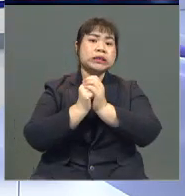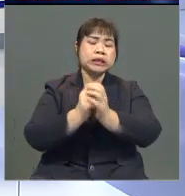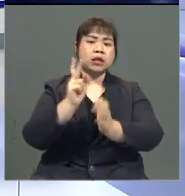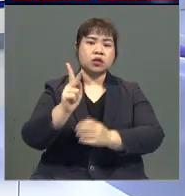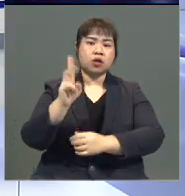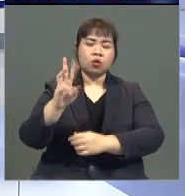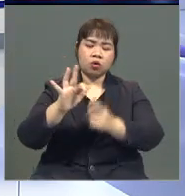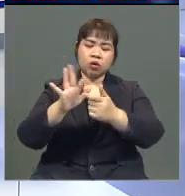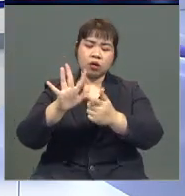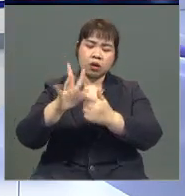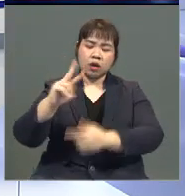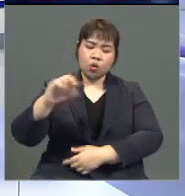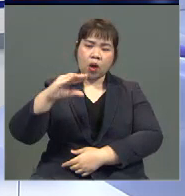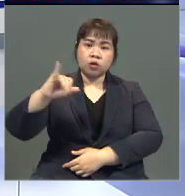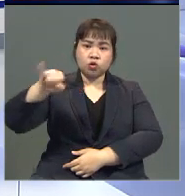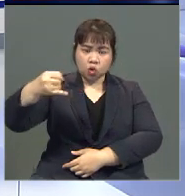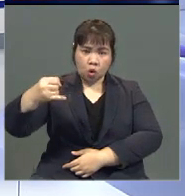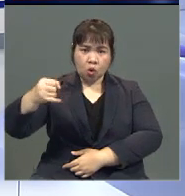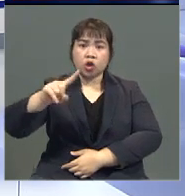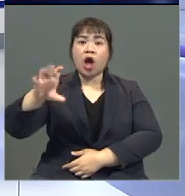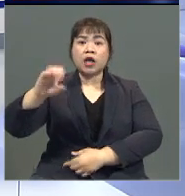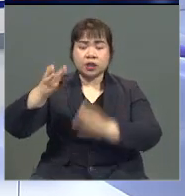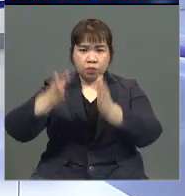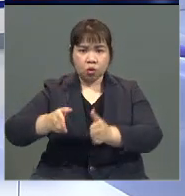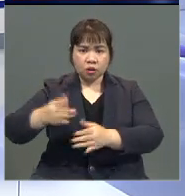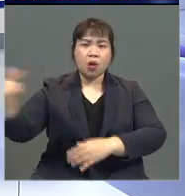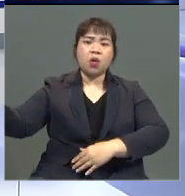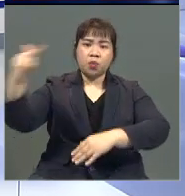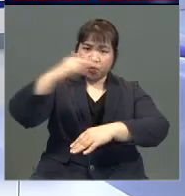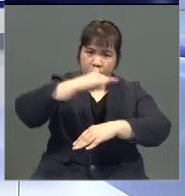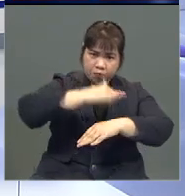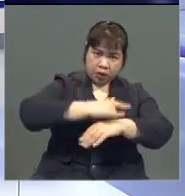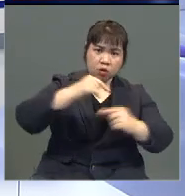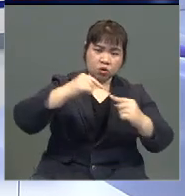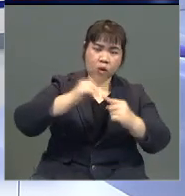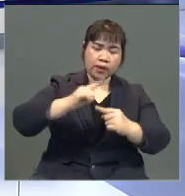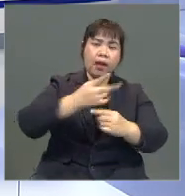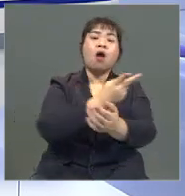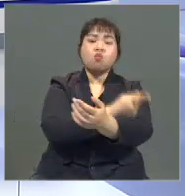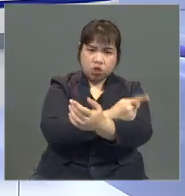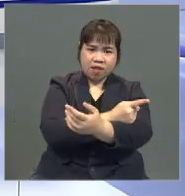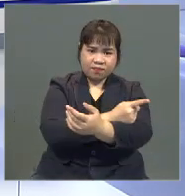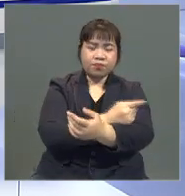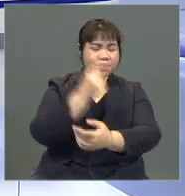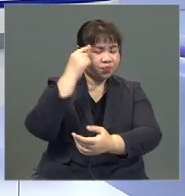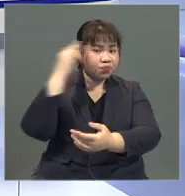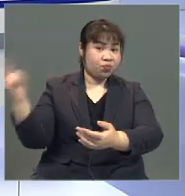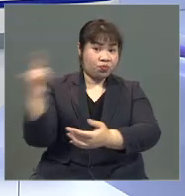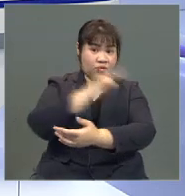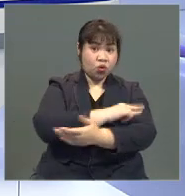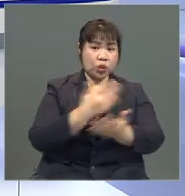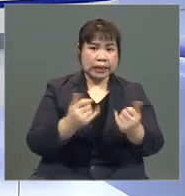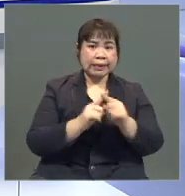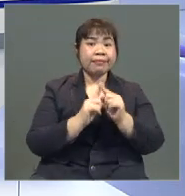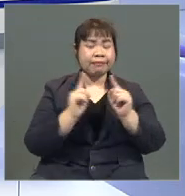จีนจำนวน 150คนเดินทางโดยเครื่องเช่าเหมาลำแล้วก็มาลงที่ท่าอากาศยานนานาชาติภูเก็ตจะเดินทางมาถึงในวัน